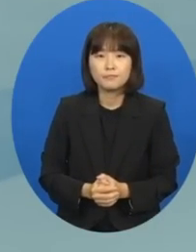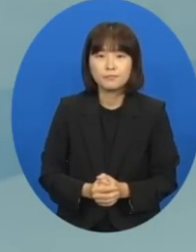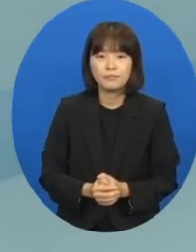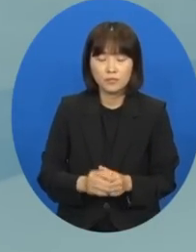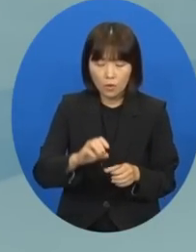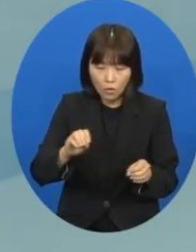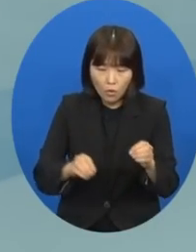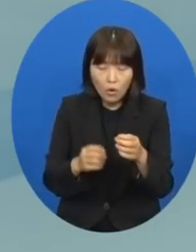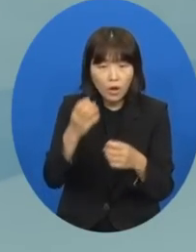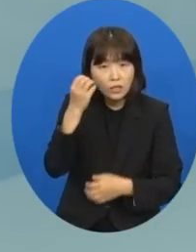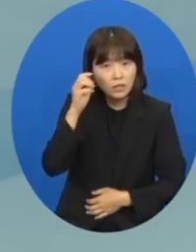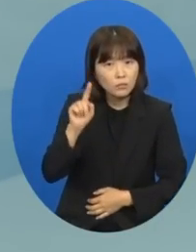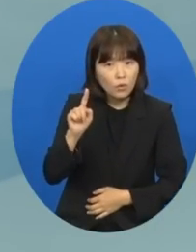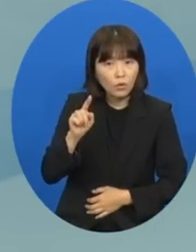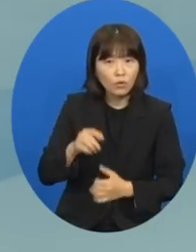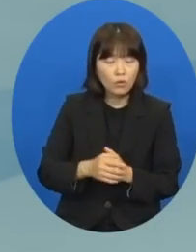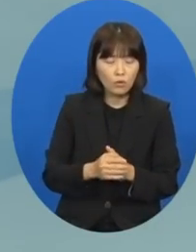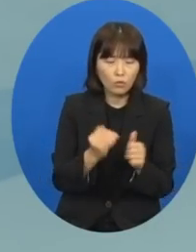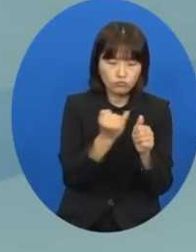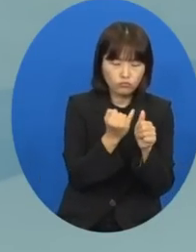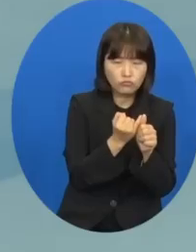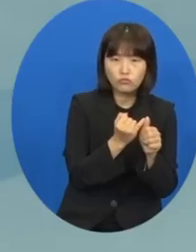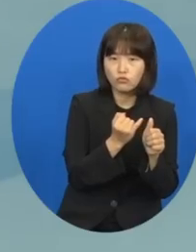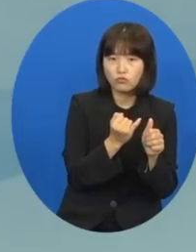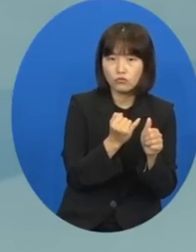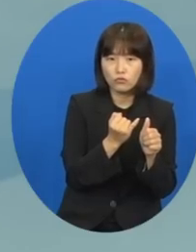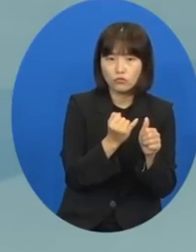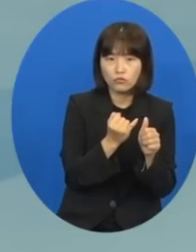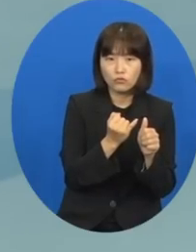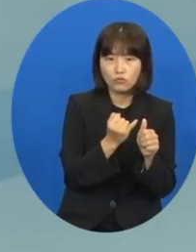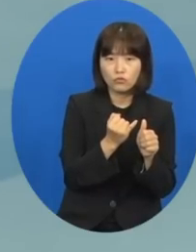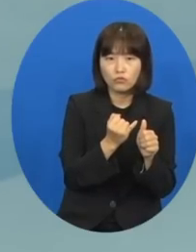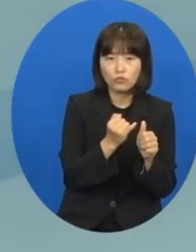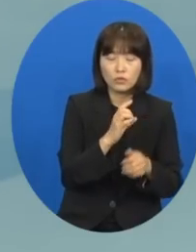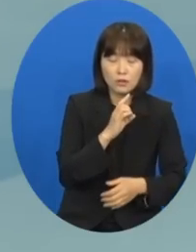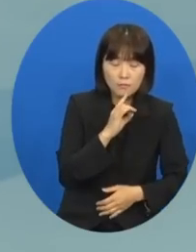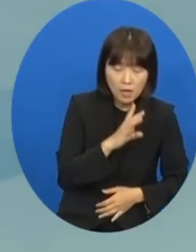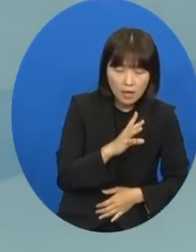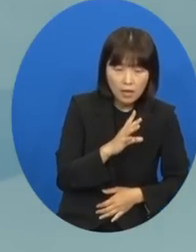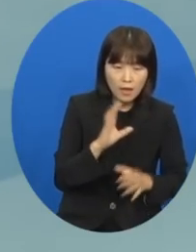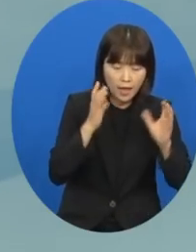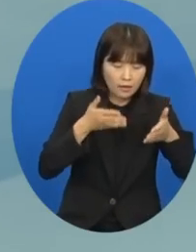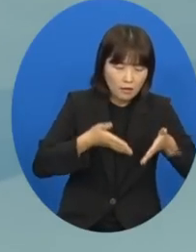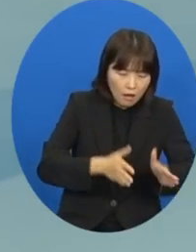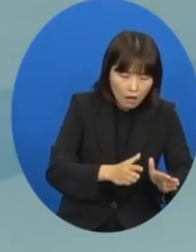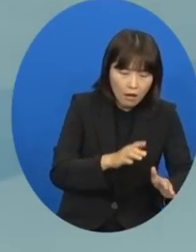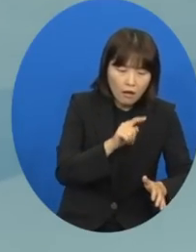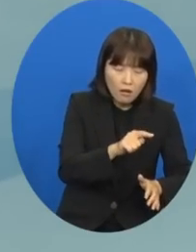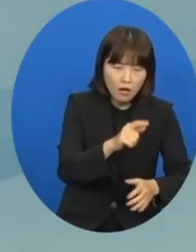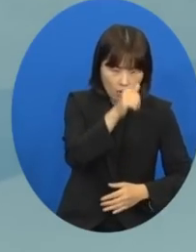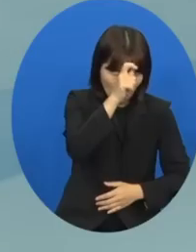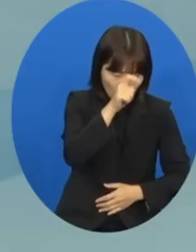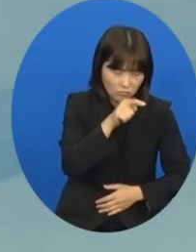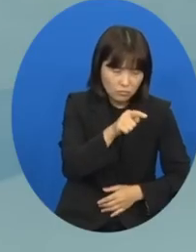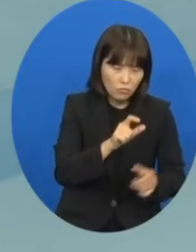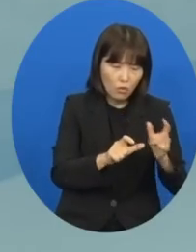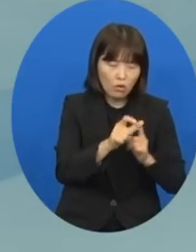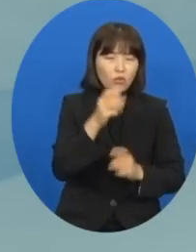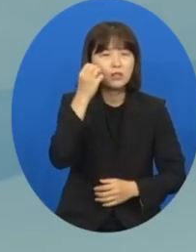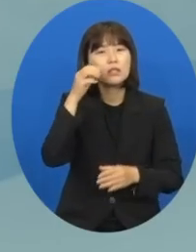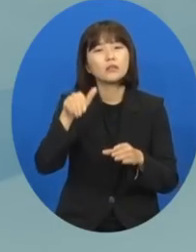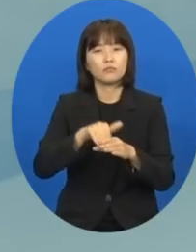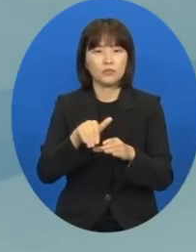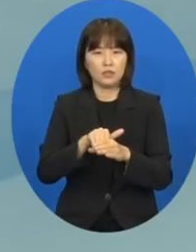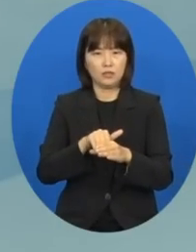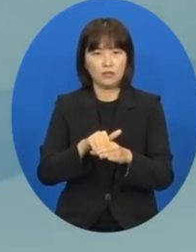것은 굳이 계속 그 부부 사이에 자녀만 고집하는 것이 오히려 더 이상하게 느껴지는 것이 그 당시의